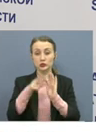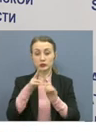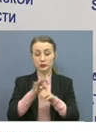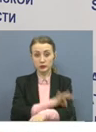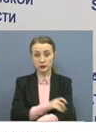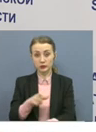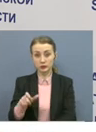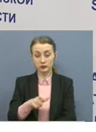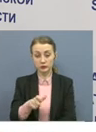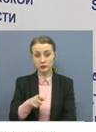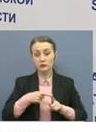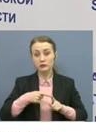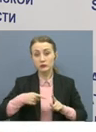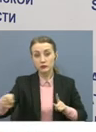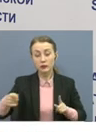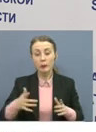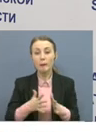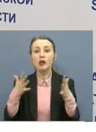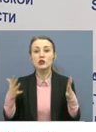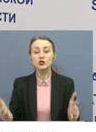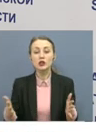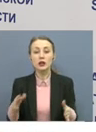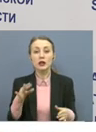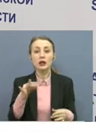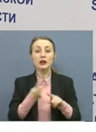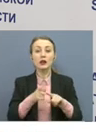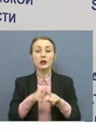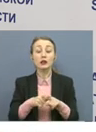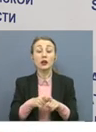кредит алынды. Сол былтырғы жылы ауданымызға